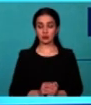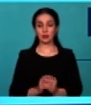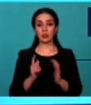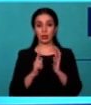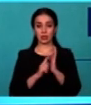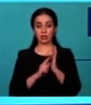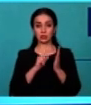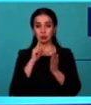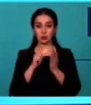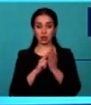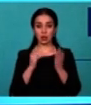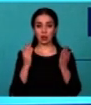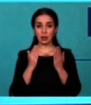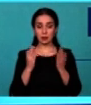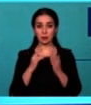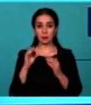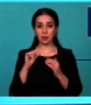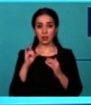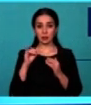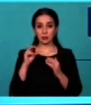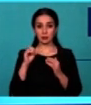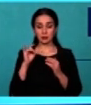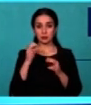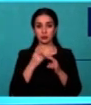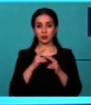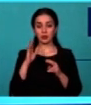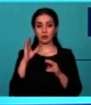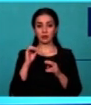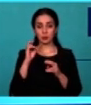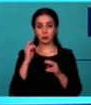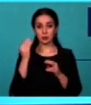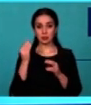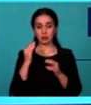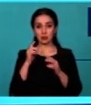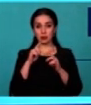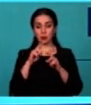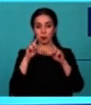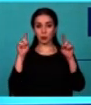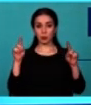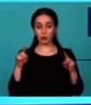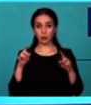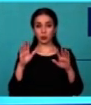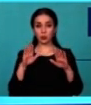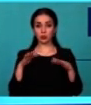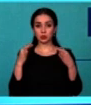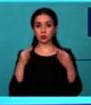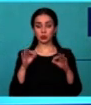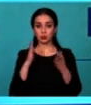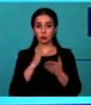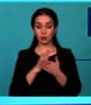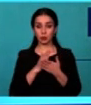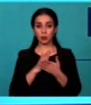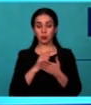7-savol. Qaysi parametrlar yordamida veb sahifada rasmning atrofida bo'sh joy qoldiriladi?